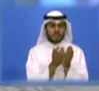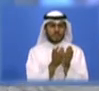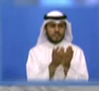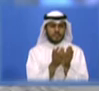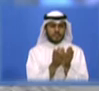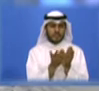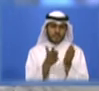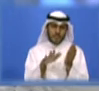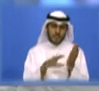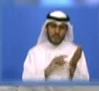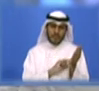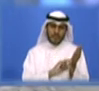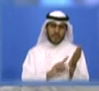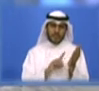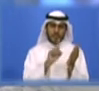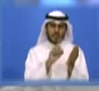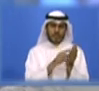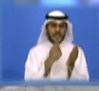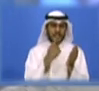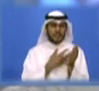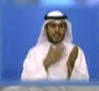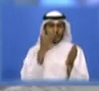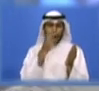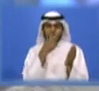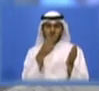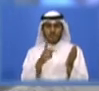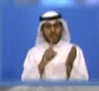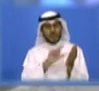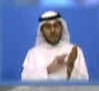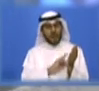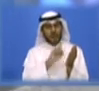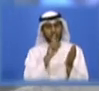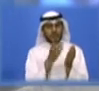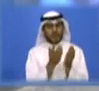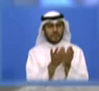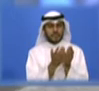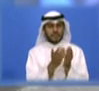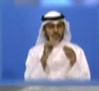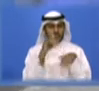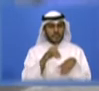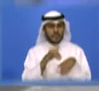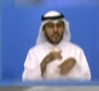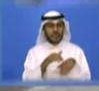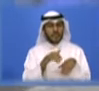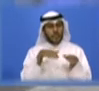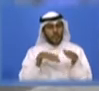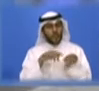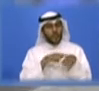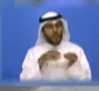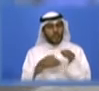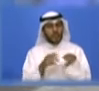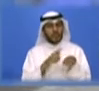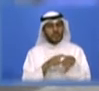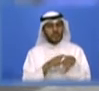تعالى محمد إدهام تركي الشمري عن عمر يناهز 22، وسيوار جثمانه الثرى بعد صلاة عصر